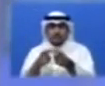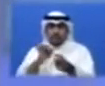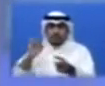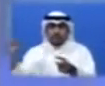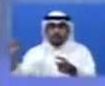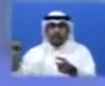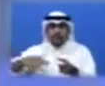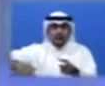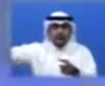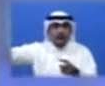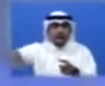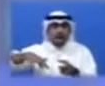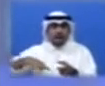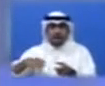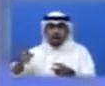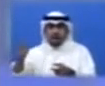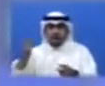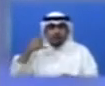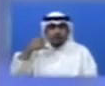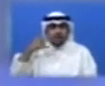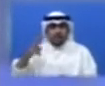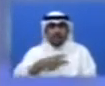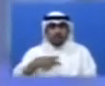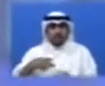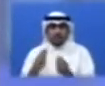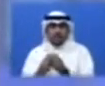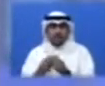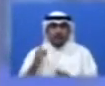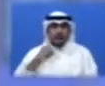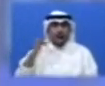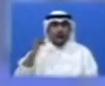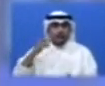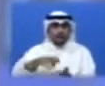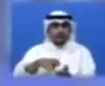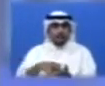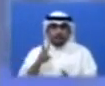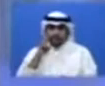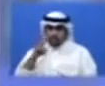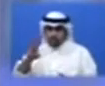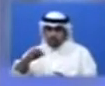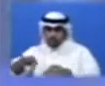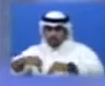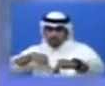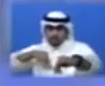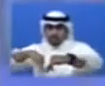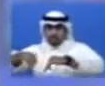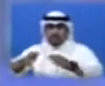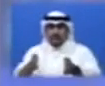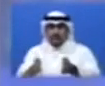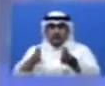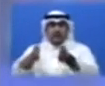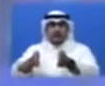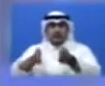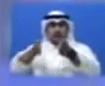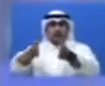وزراء النقل العرب، حيث ناقش الاجتماع عددا من الموضوعات ومن أهمها مخطط الربط البري بالسكك